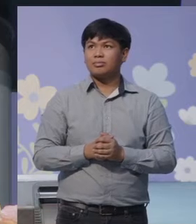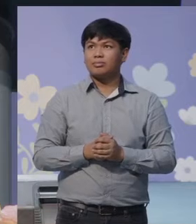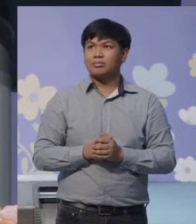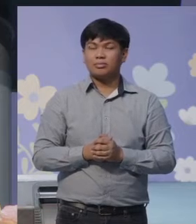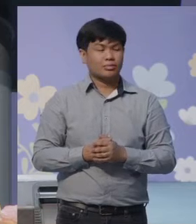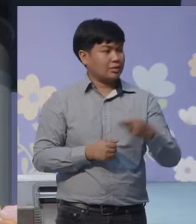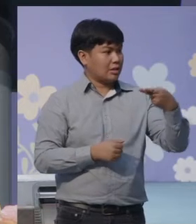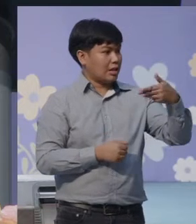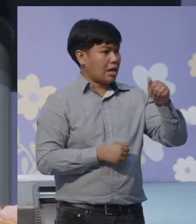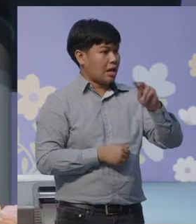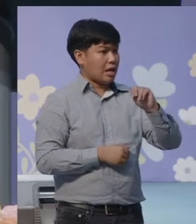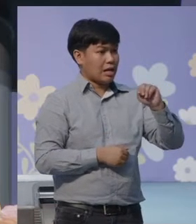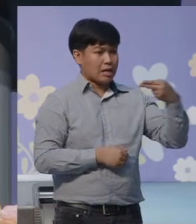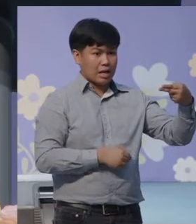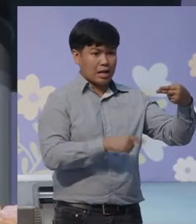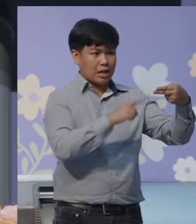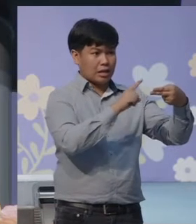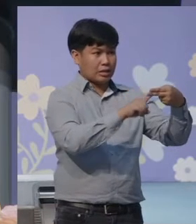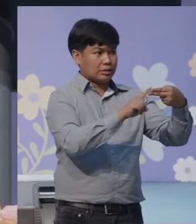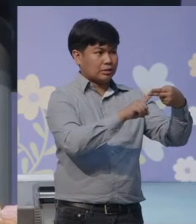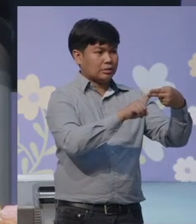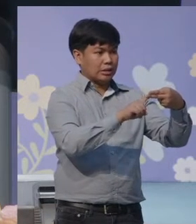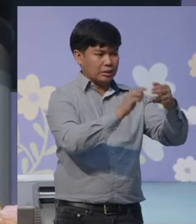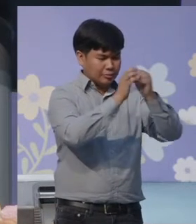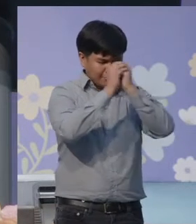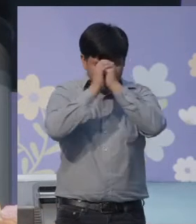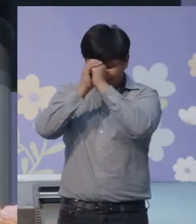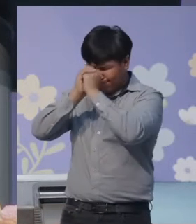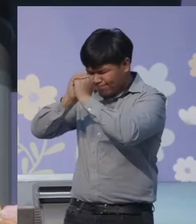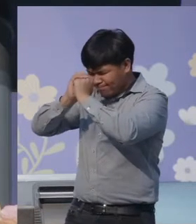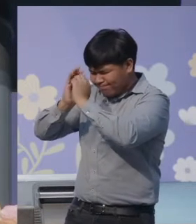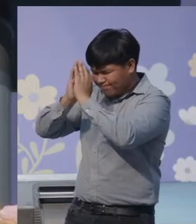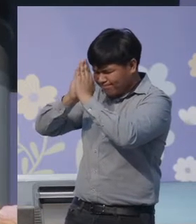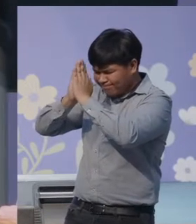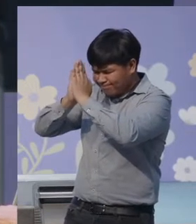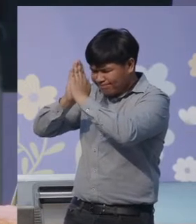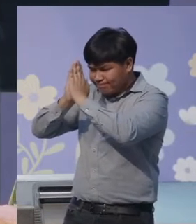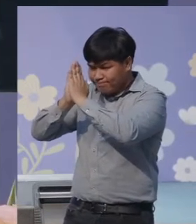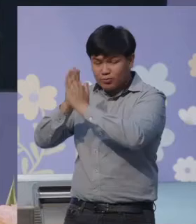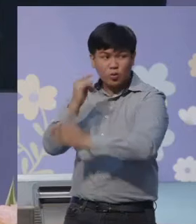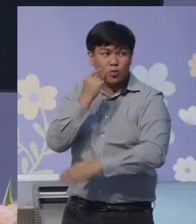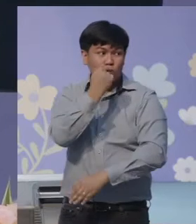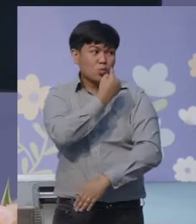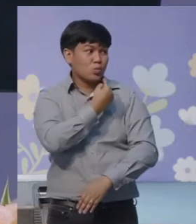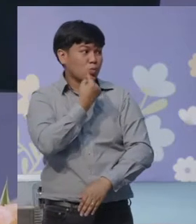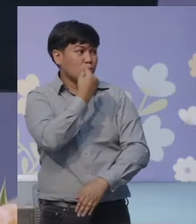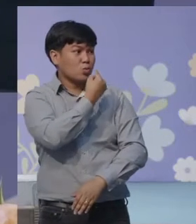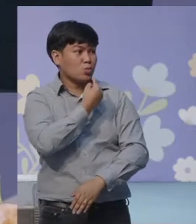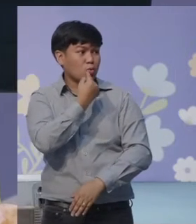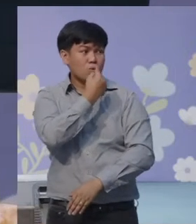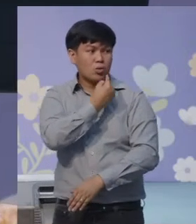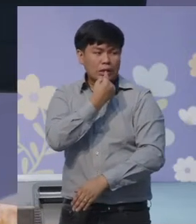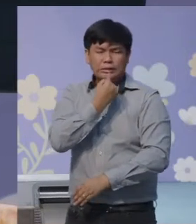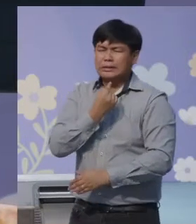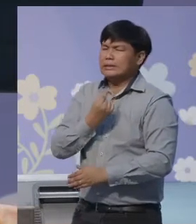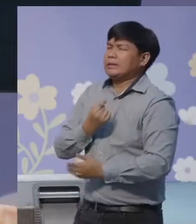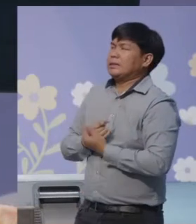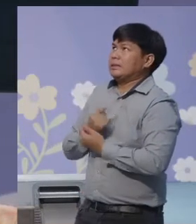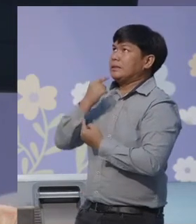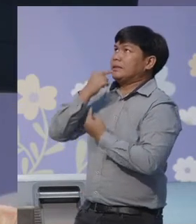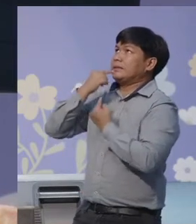Si Hana, nung nagdadasal, gumagalaw yung bibig, pero walang lumalabas na